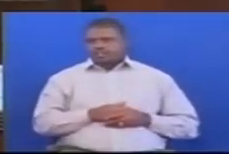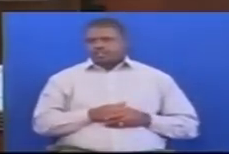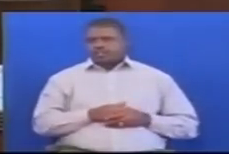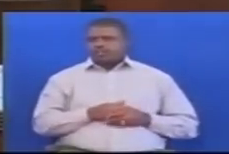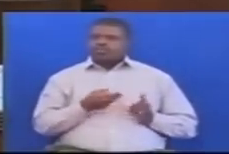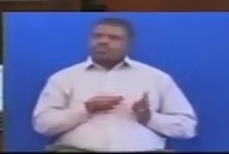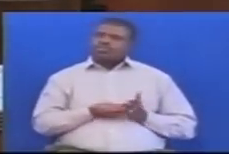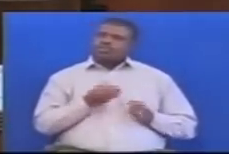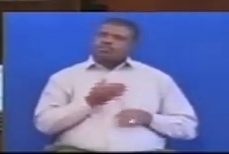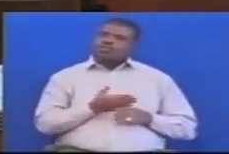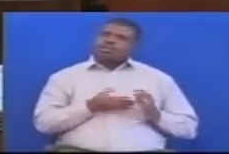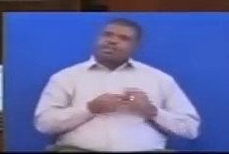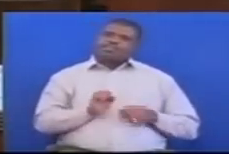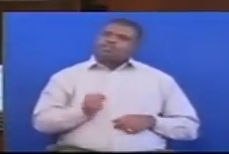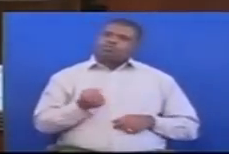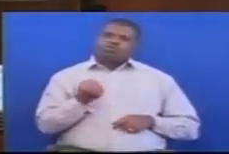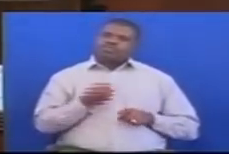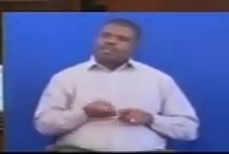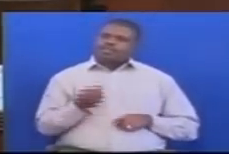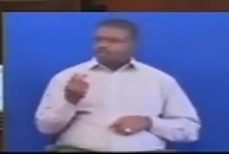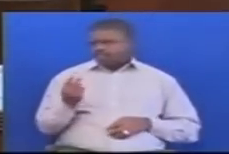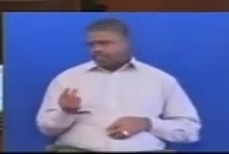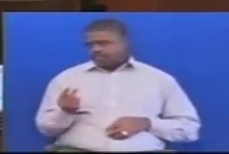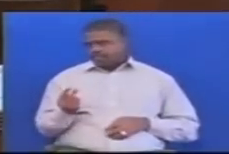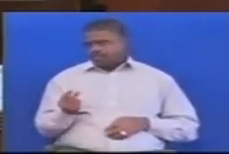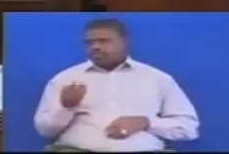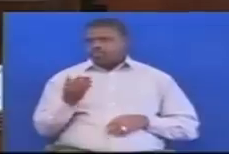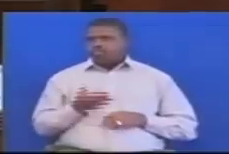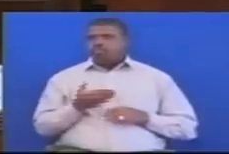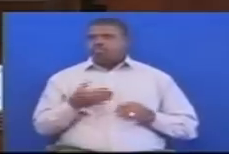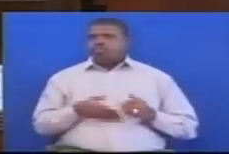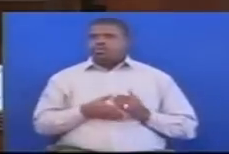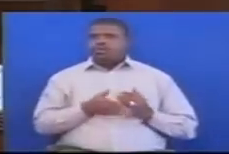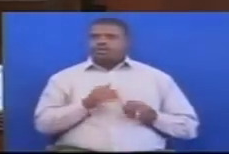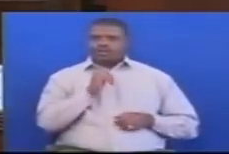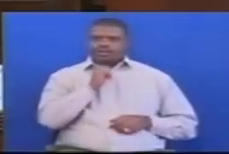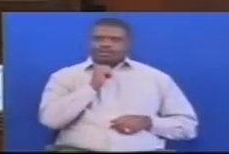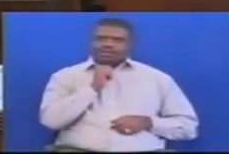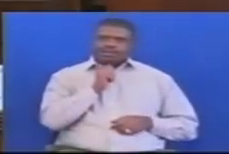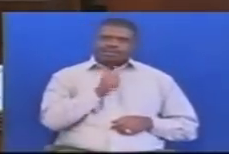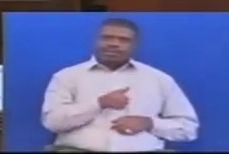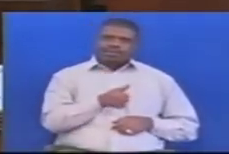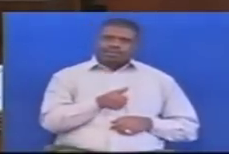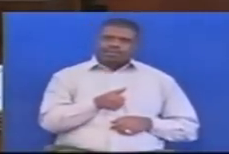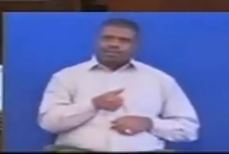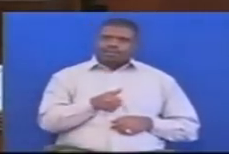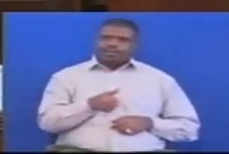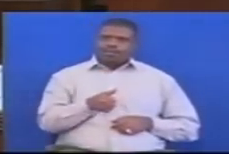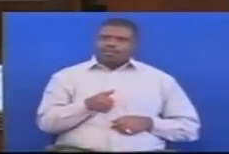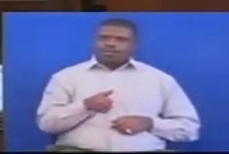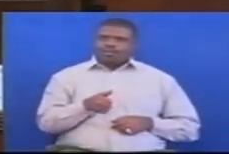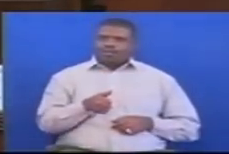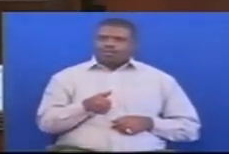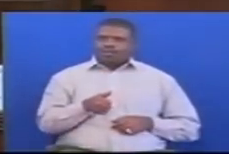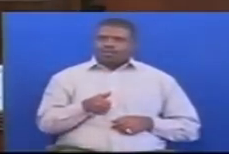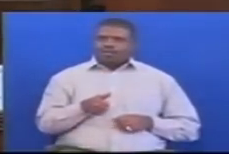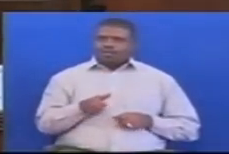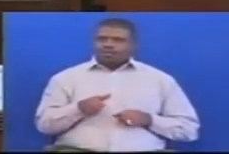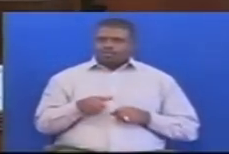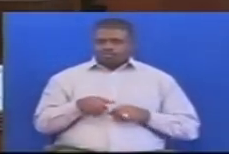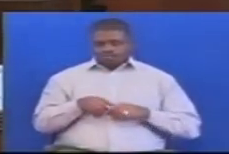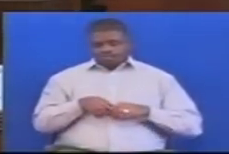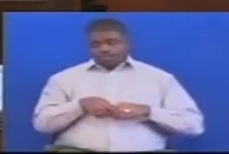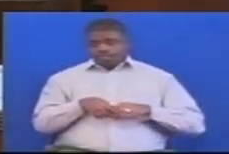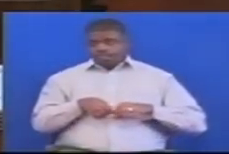ujenzi. Sasa milioni 200 unajenga choo, unajenga mtandao wa bomba